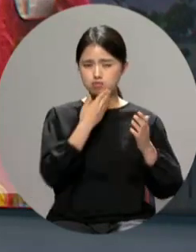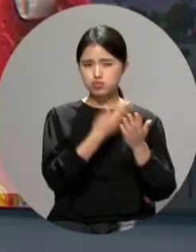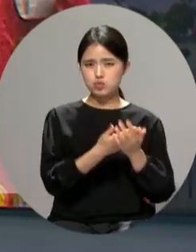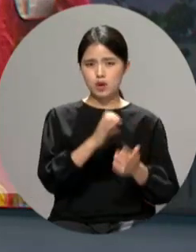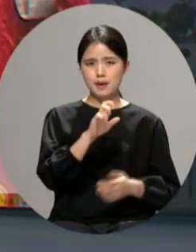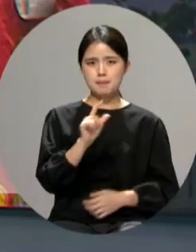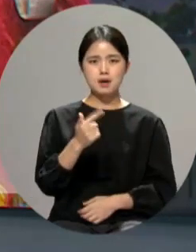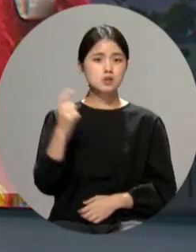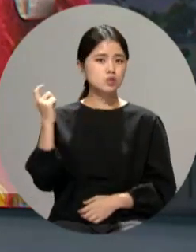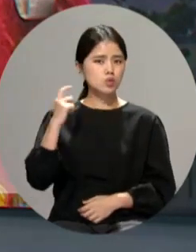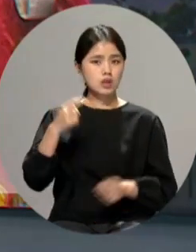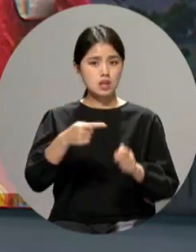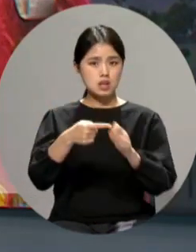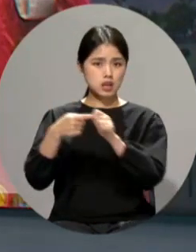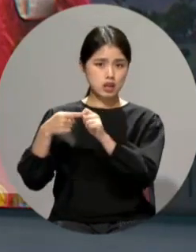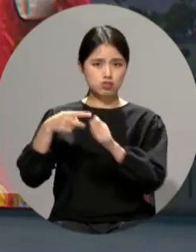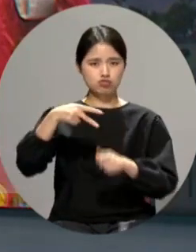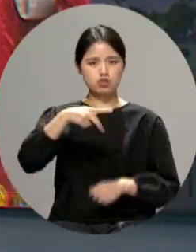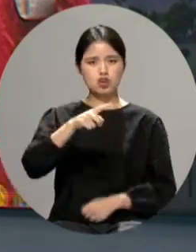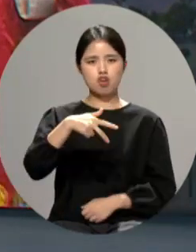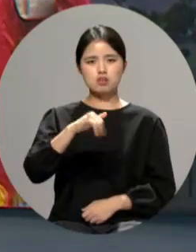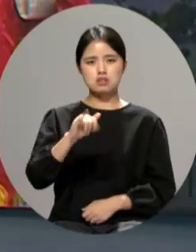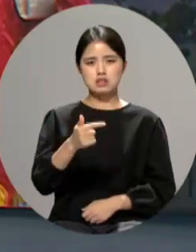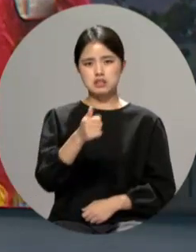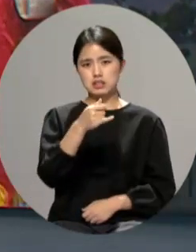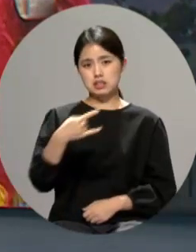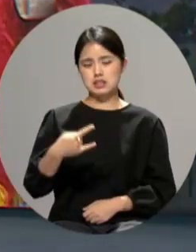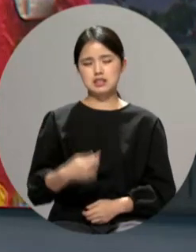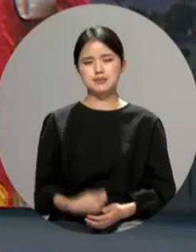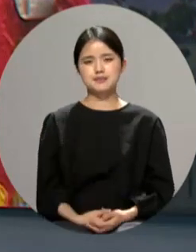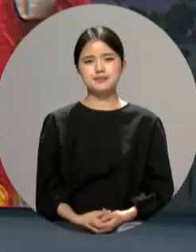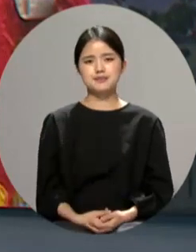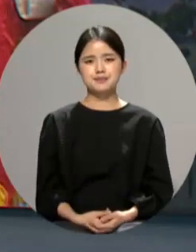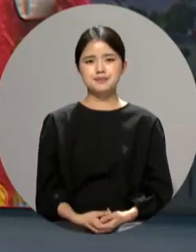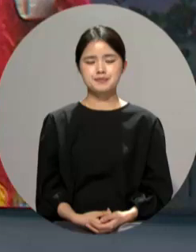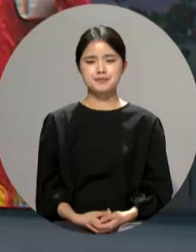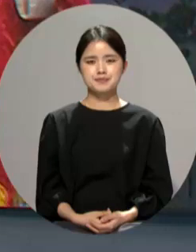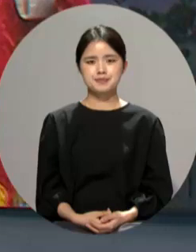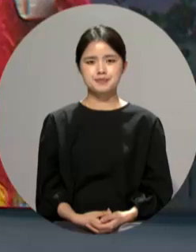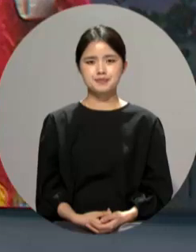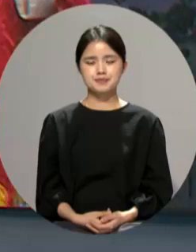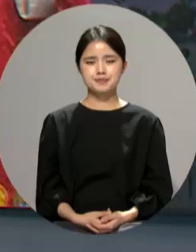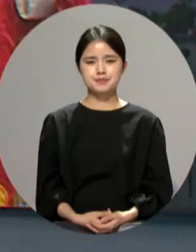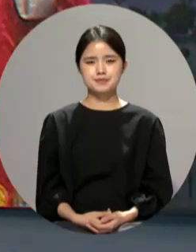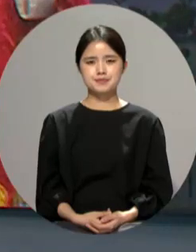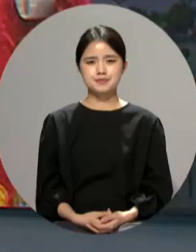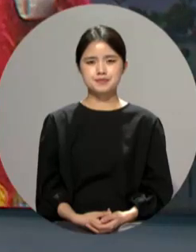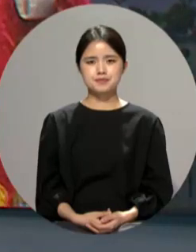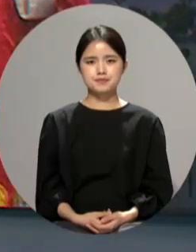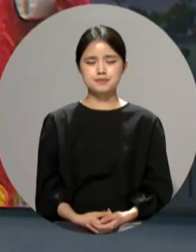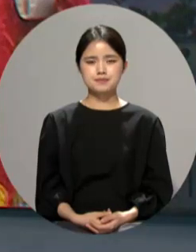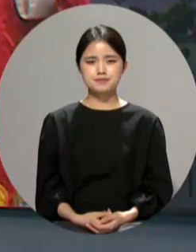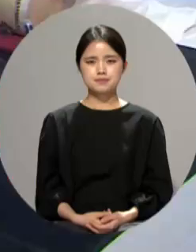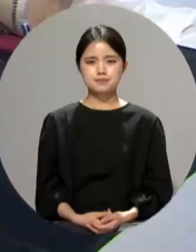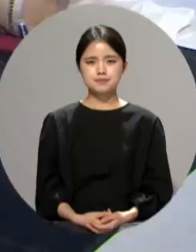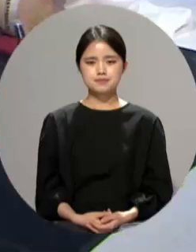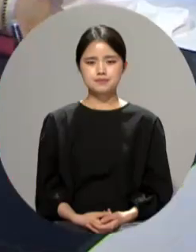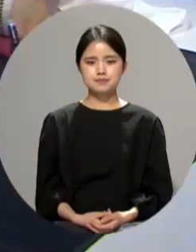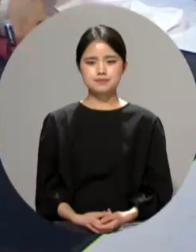판소리 부문 장원은 서진이 명창에게 돌아갔습니다. 정자연 기자가 취재했습니다.